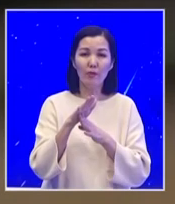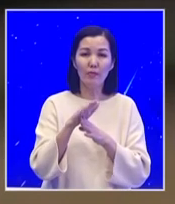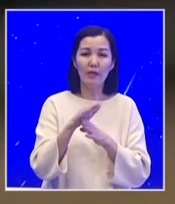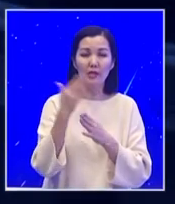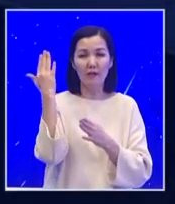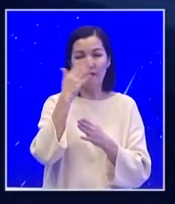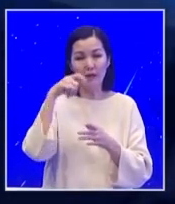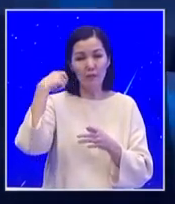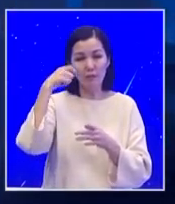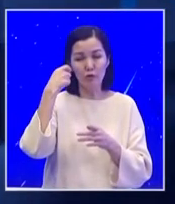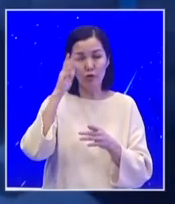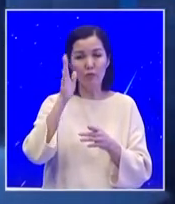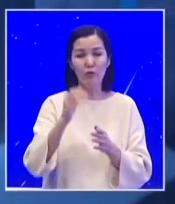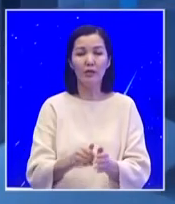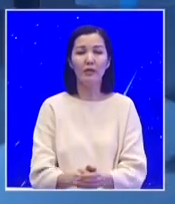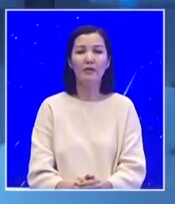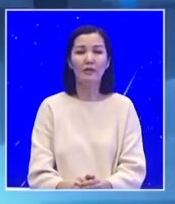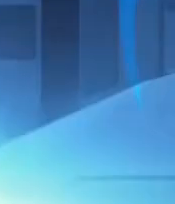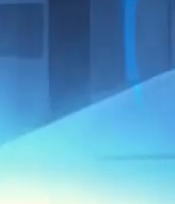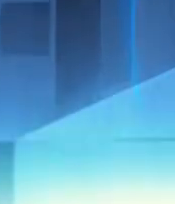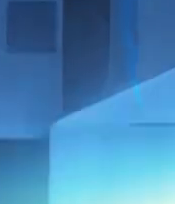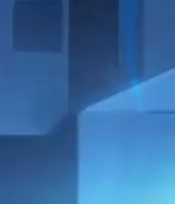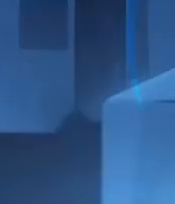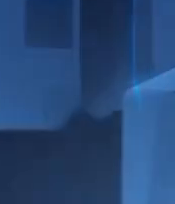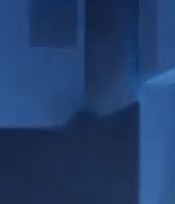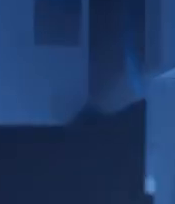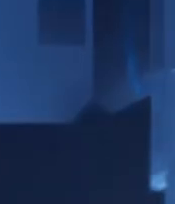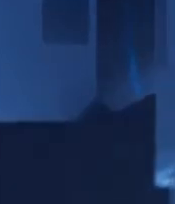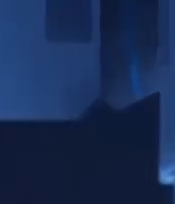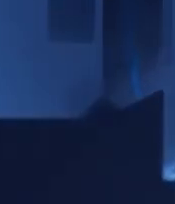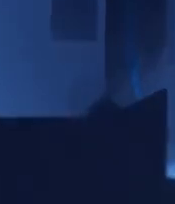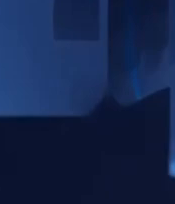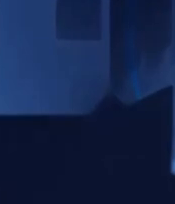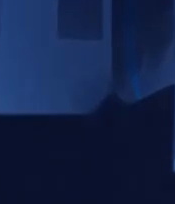фильм түсірмек. Әзиза Ғазезқызы, Ринат Өтеев, Нұрсұлтан.